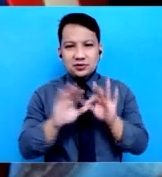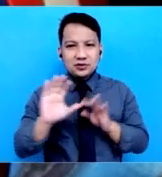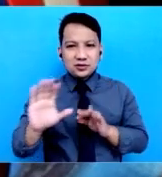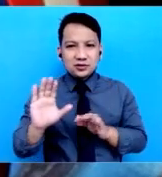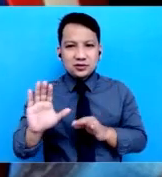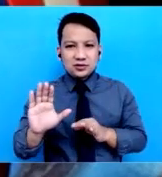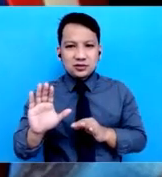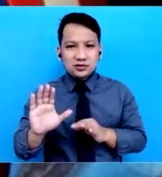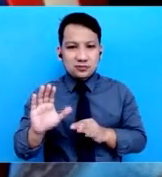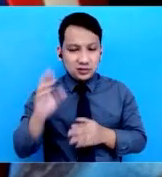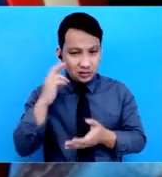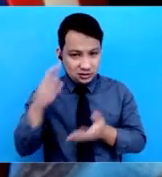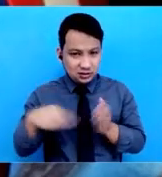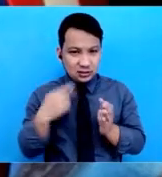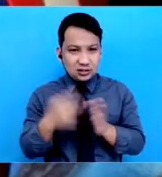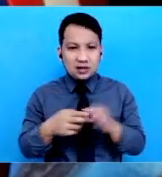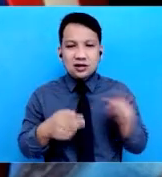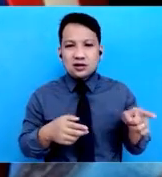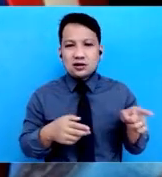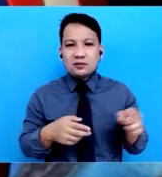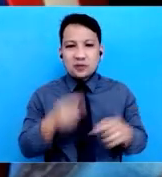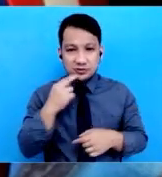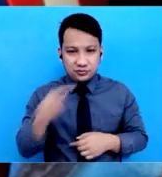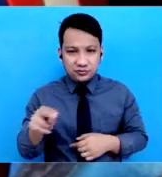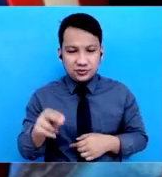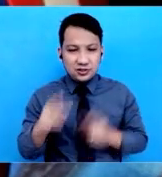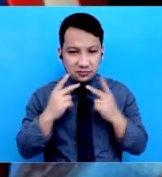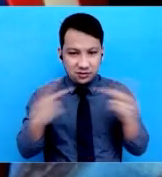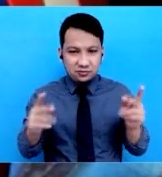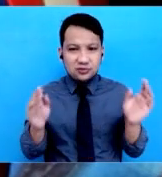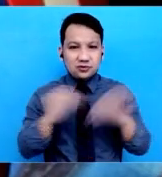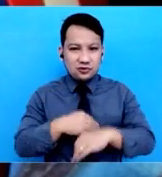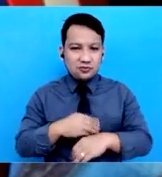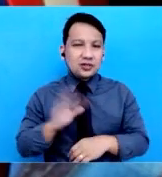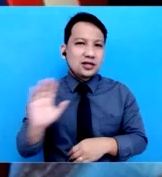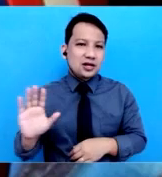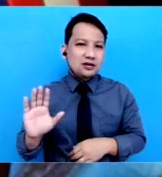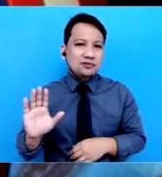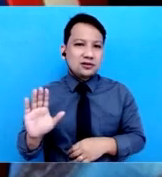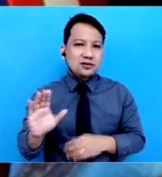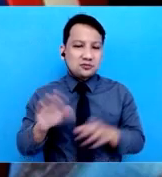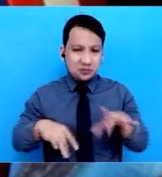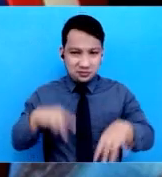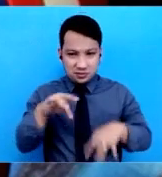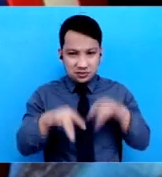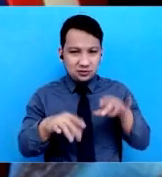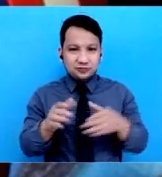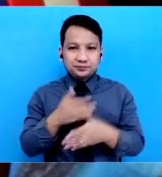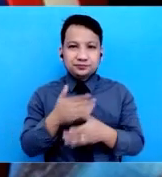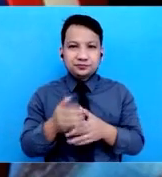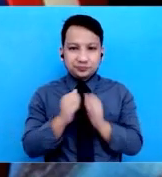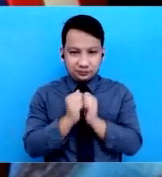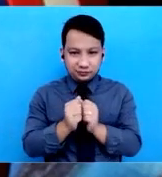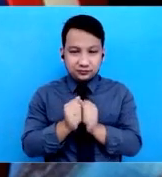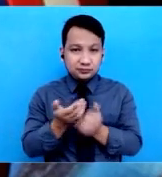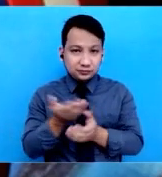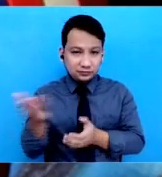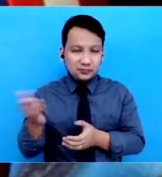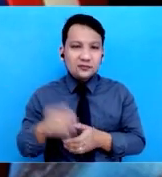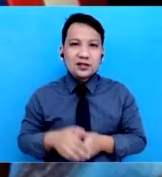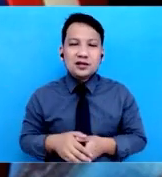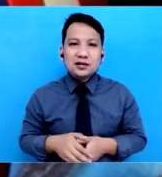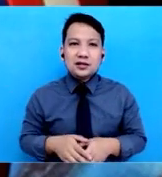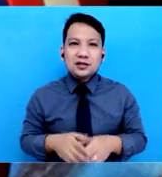untainted record natin sa news and public service ay magiging contribution sa pagsama ko sa inyo. And of